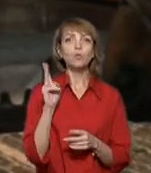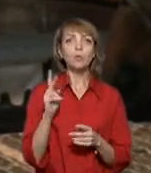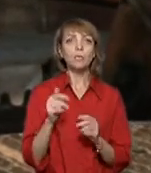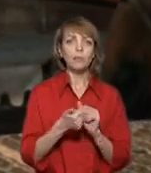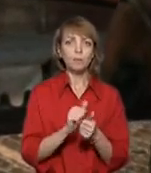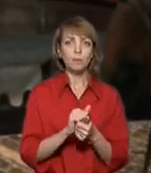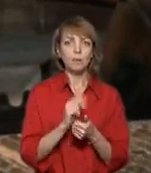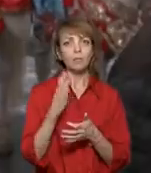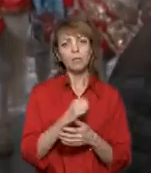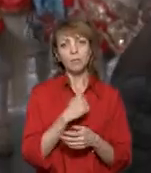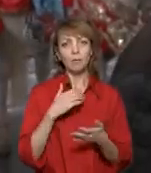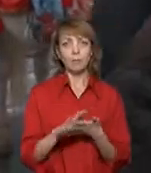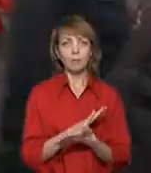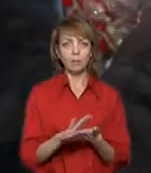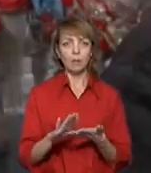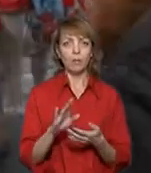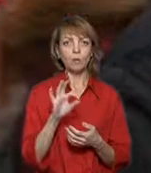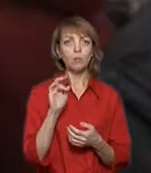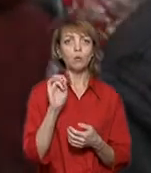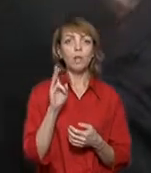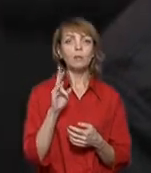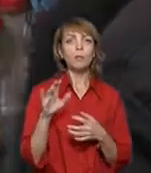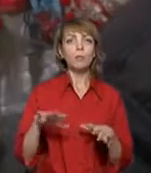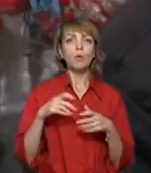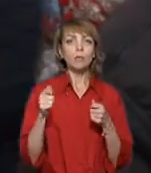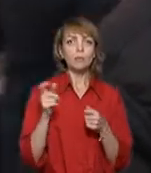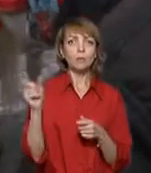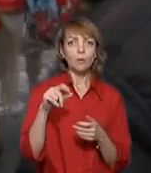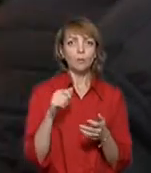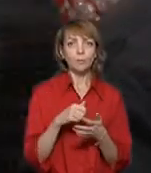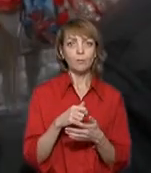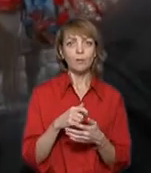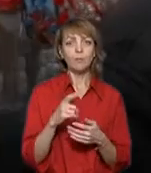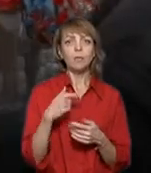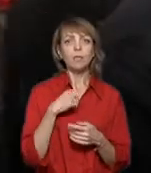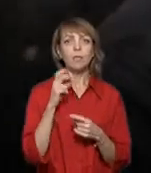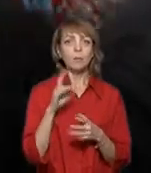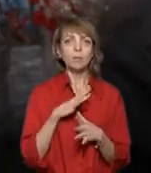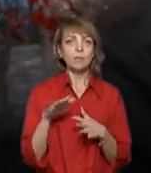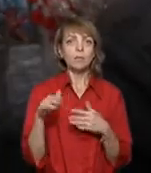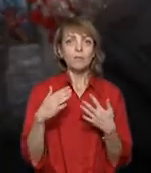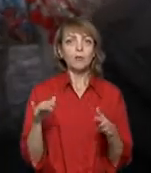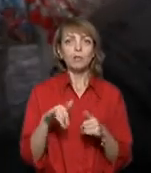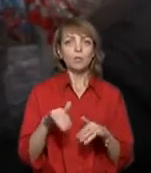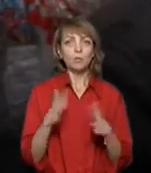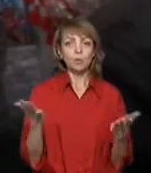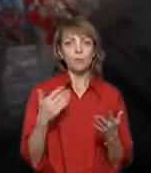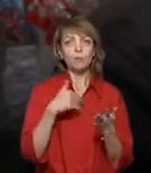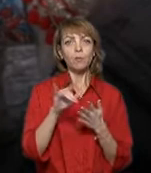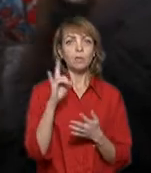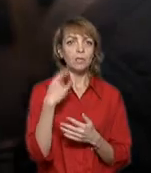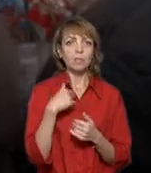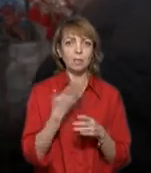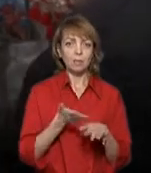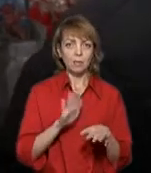заміняє. Чи сам прибираєш? Олександр Буянов покататися привів доньку. Мені якби діватися нікуди. Відмовити дитині